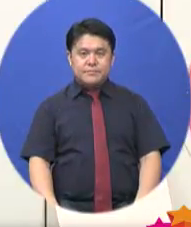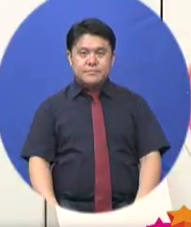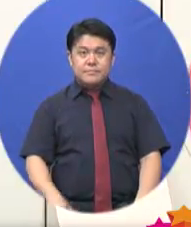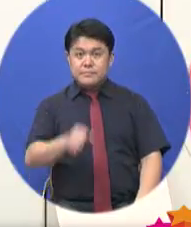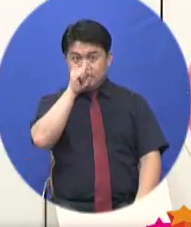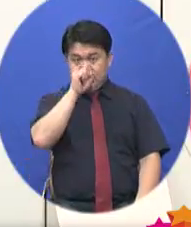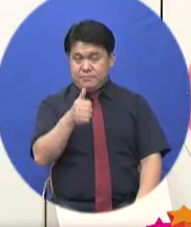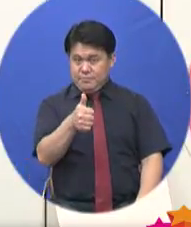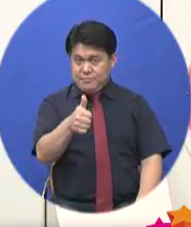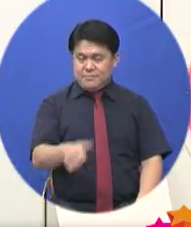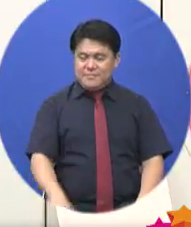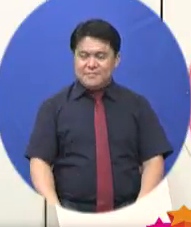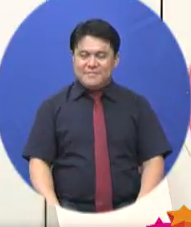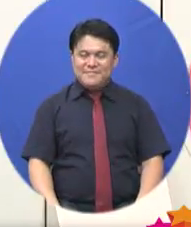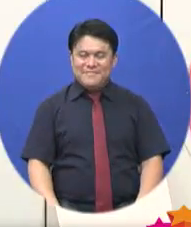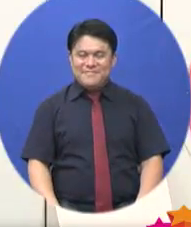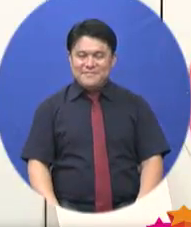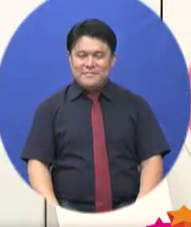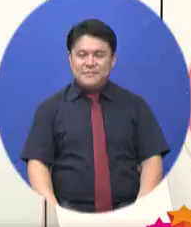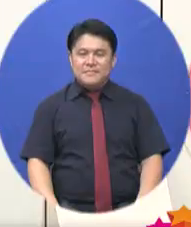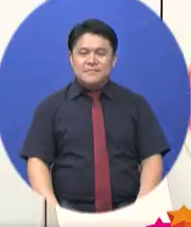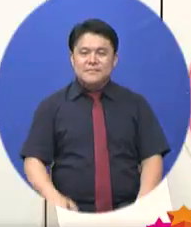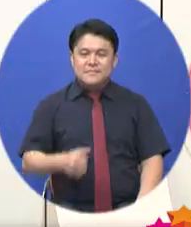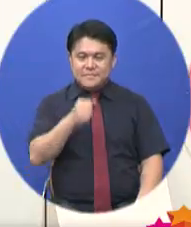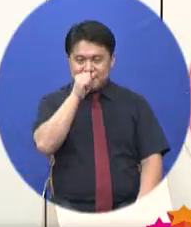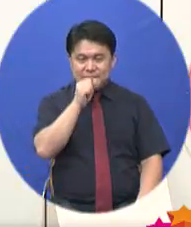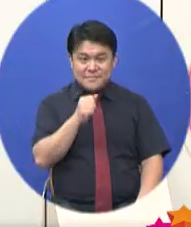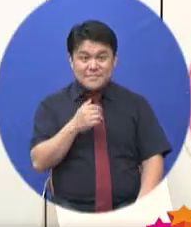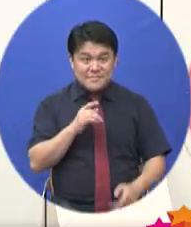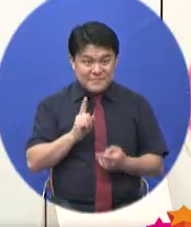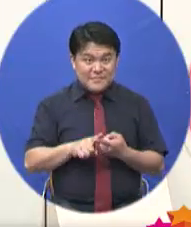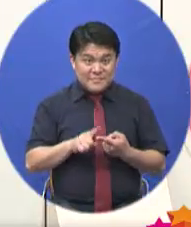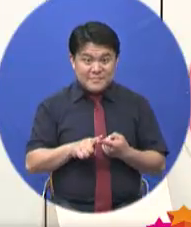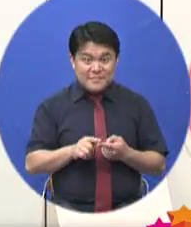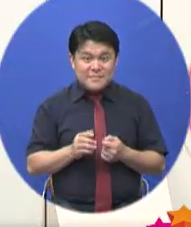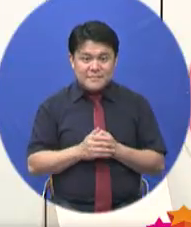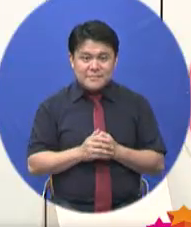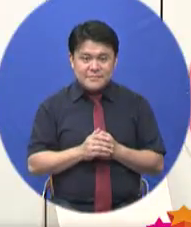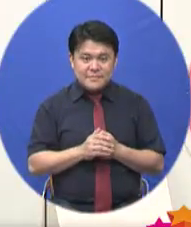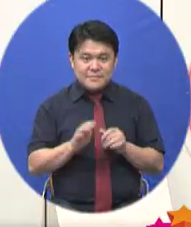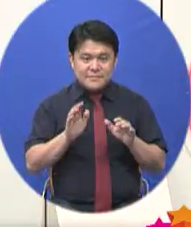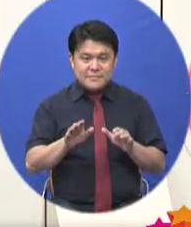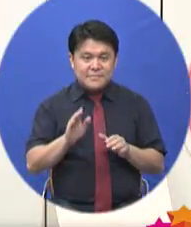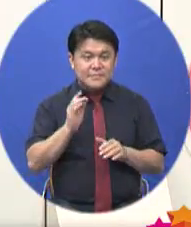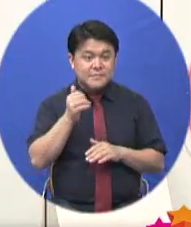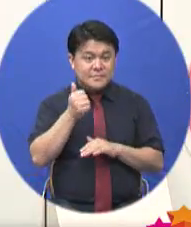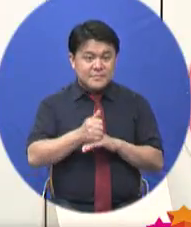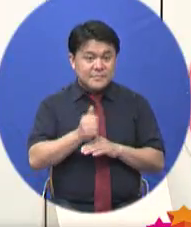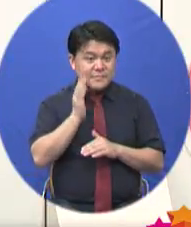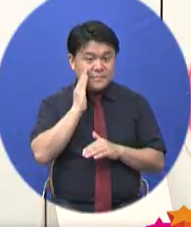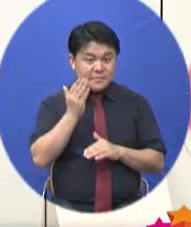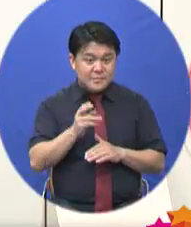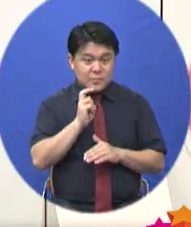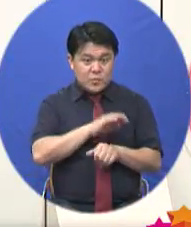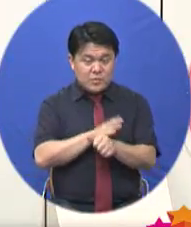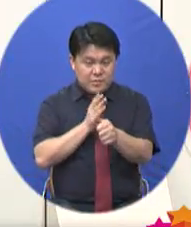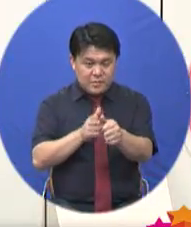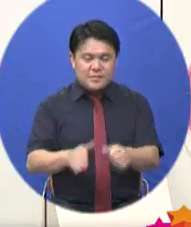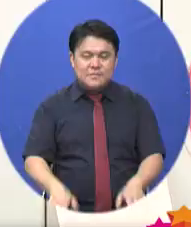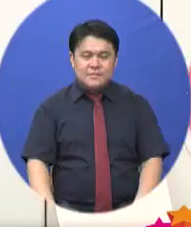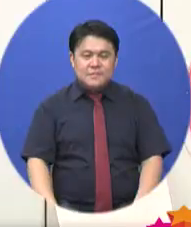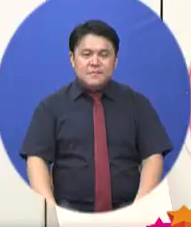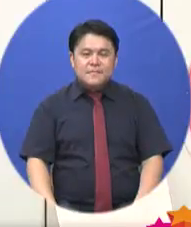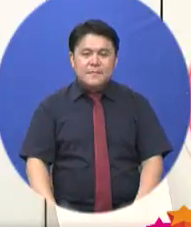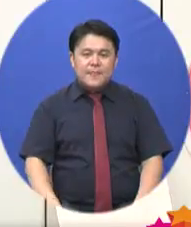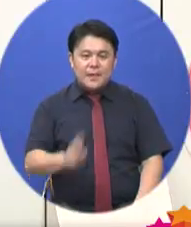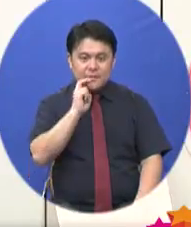기분이 좋지요. 좋으시죠? 그 기분 그대로 간직하면서 예, 예. 오늘 마지막 입세 예, 잘 불러주세요. 예예.